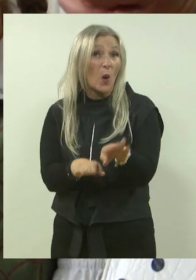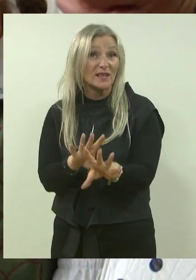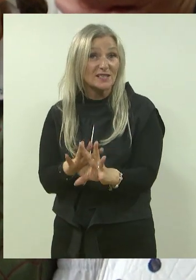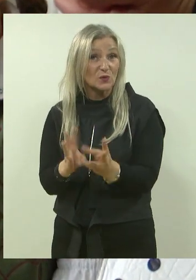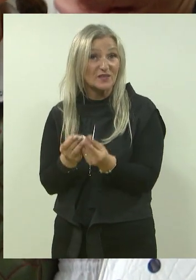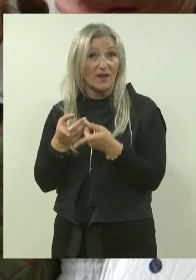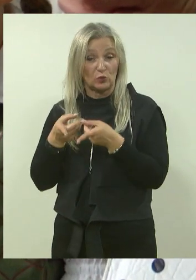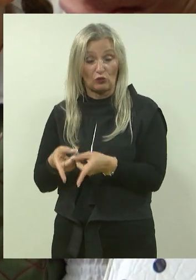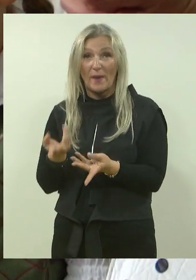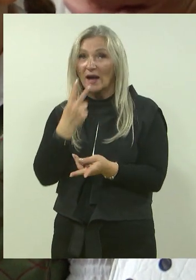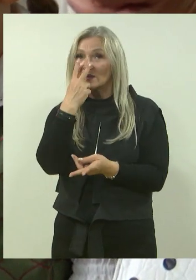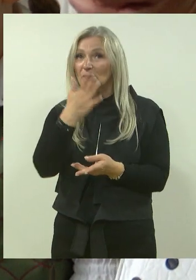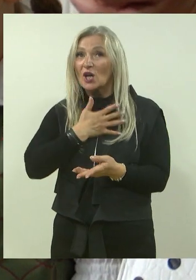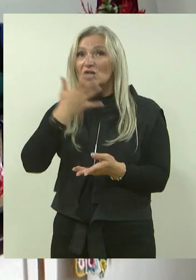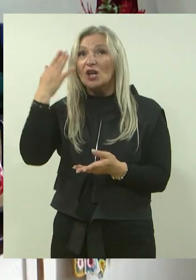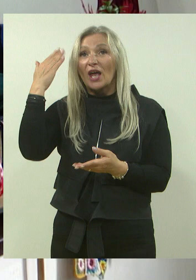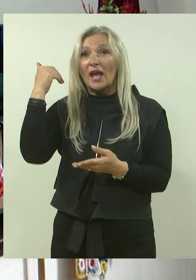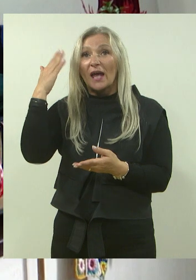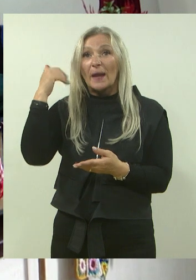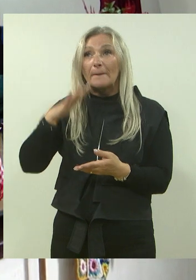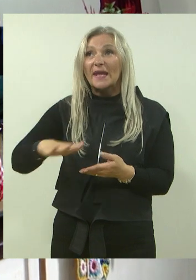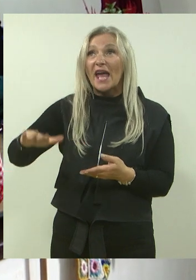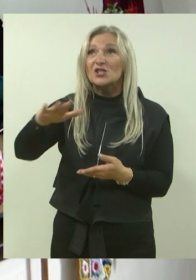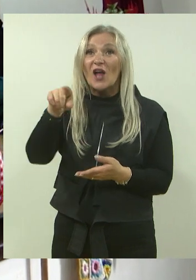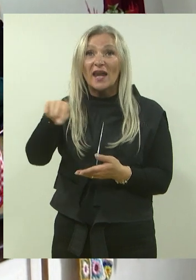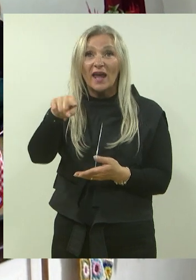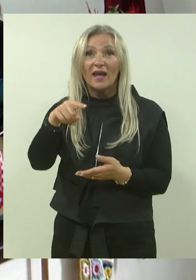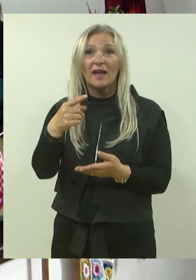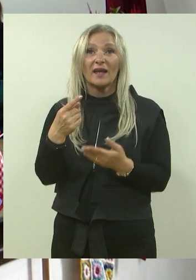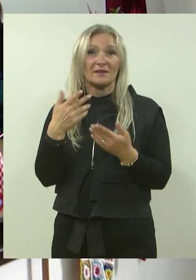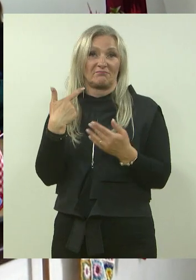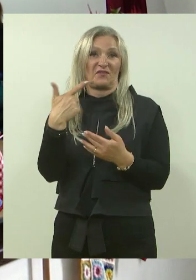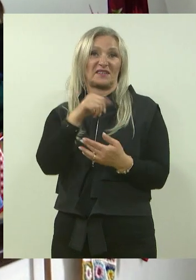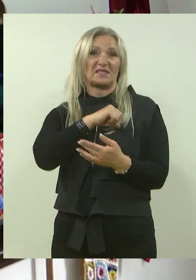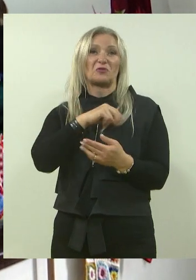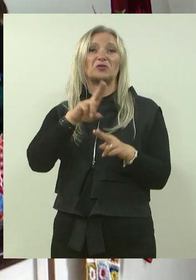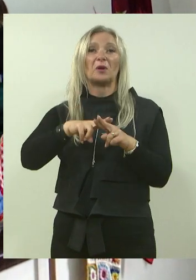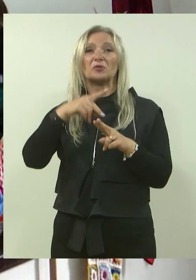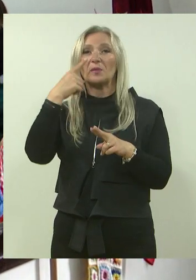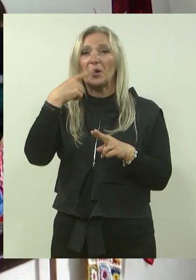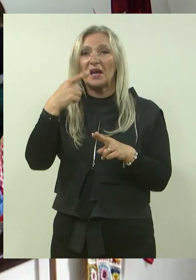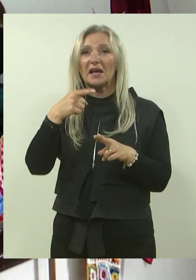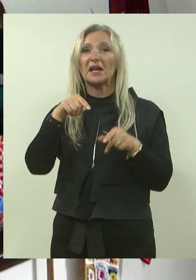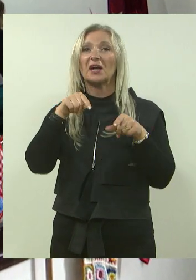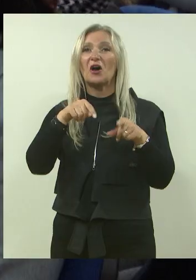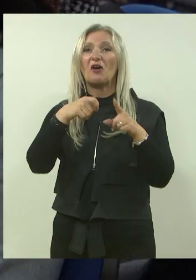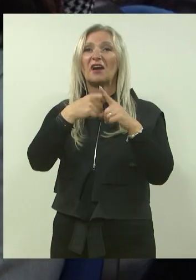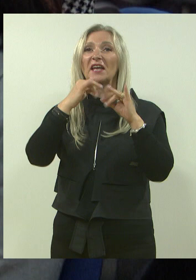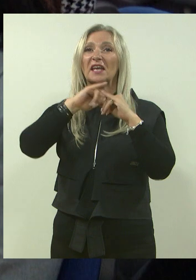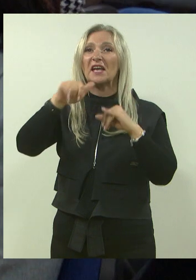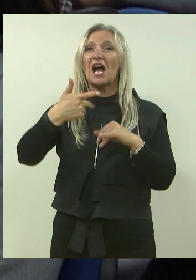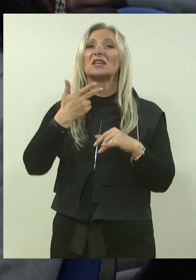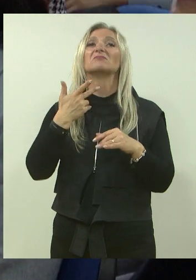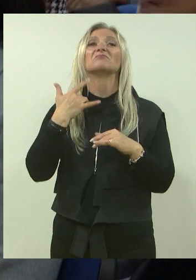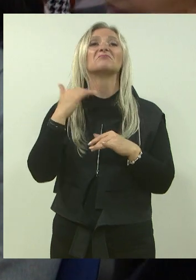tome, ali kad vidimo naše mještane dokle su dogurali, tako da smo za 20 godina ćemo reći da iz ovog Vinkajčeka smo došli jako